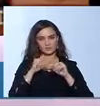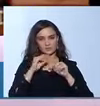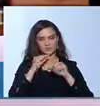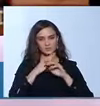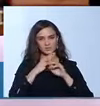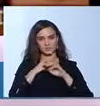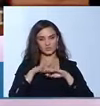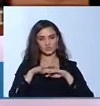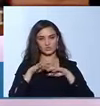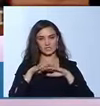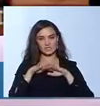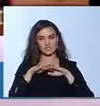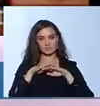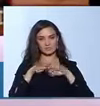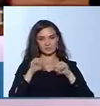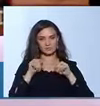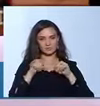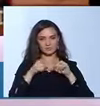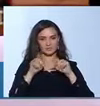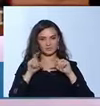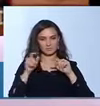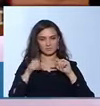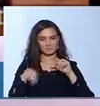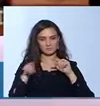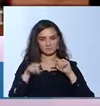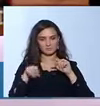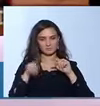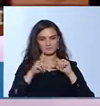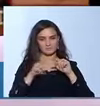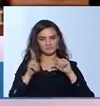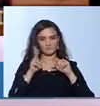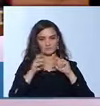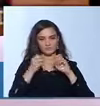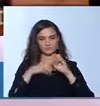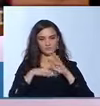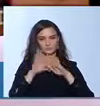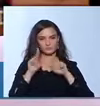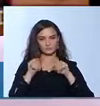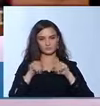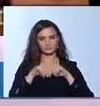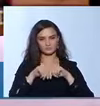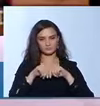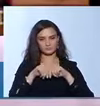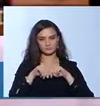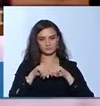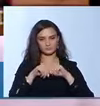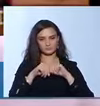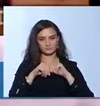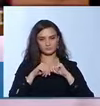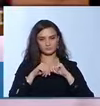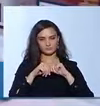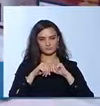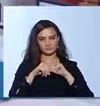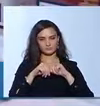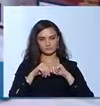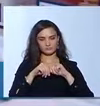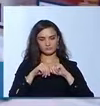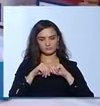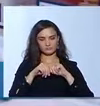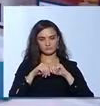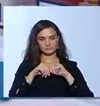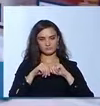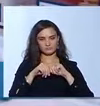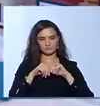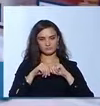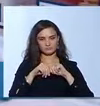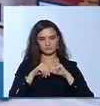არის უჯრედები გარკვეულ ადამიანებში, რომლებიც უფრო მეტად მოიშველიებით შეიძლება. კი, რა